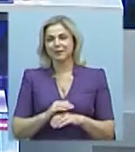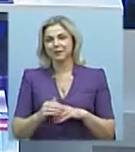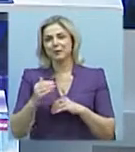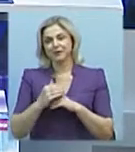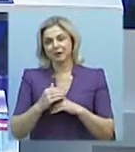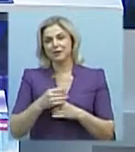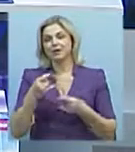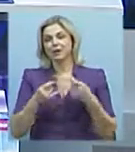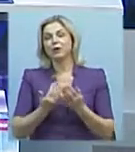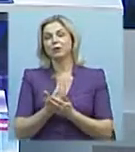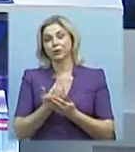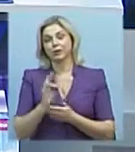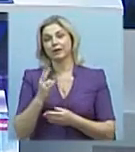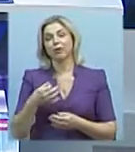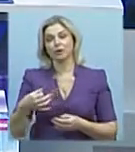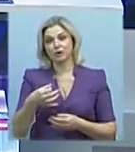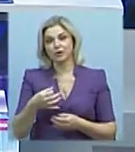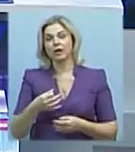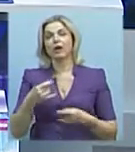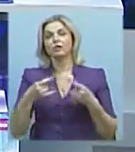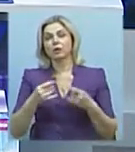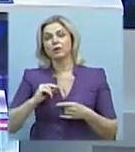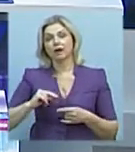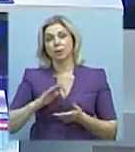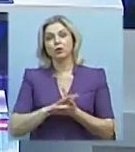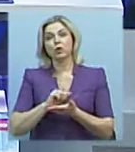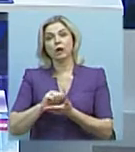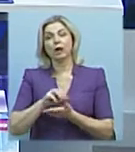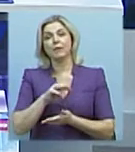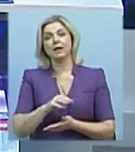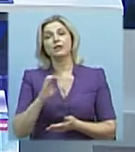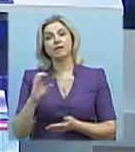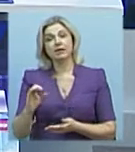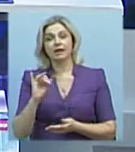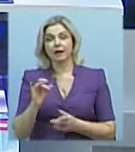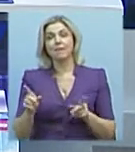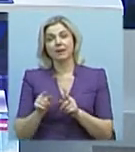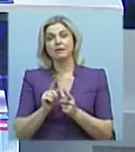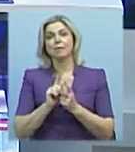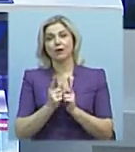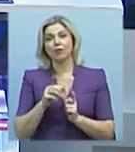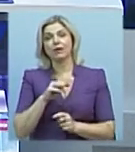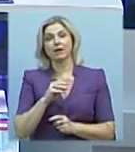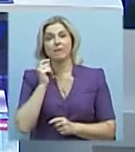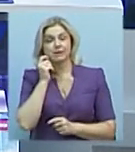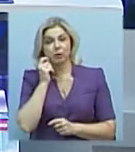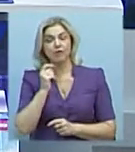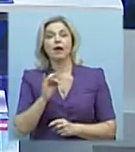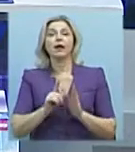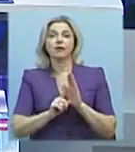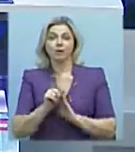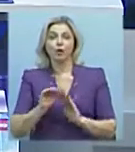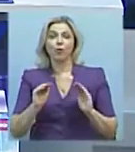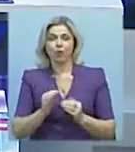Добрий вечір. В ефірі телевізійні новини Миколаївщини. В студії працює Марія Савицька і разом зі мною Тетяна Мисникова. І спочатку коротко